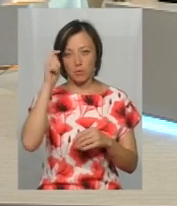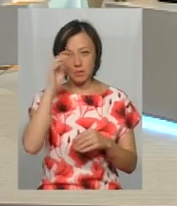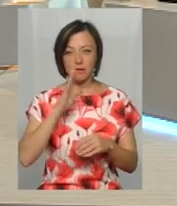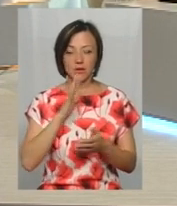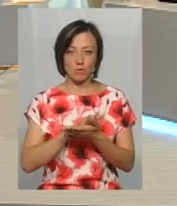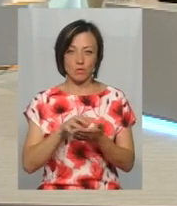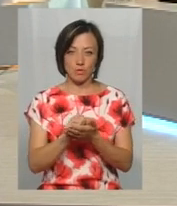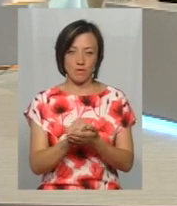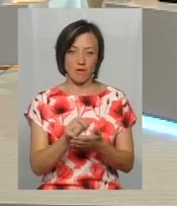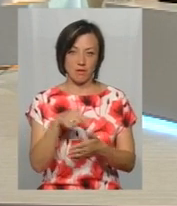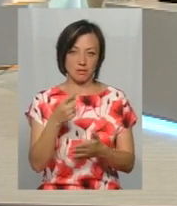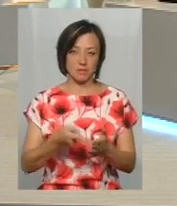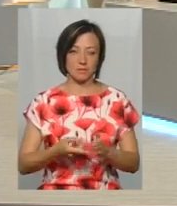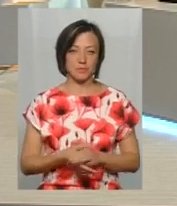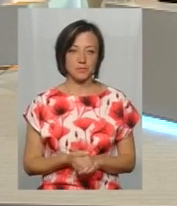можуть попсувати.